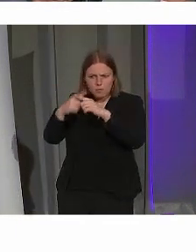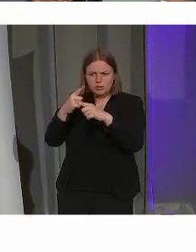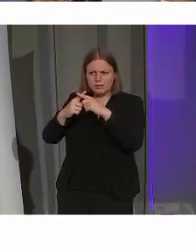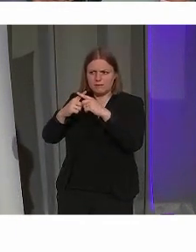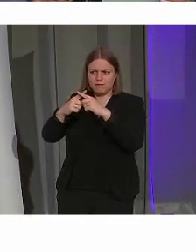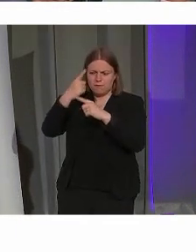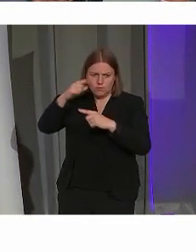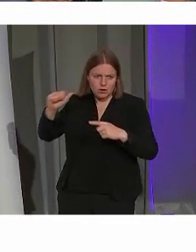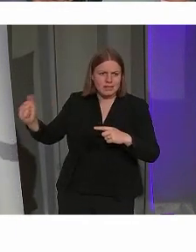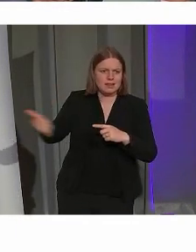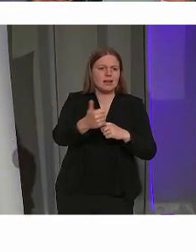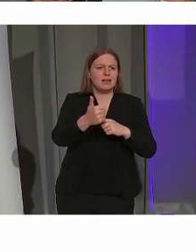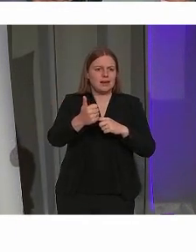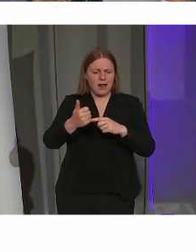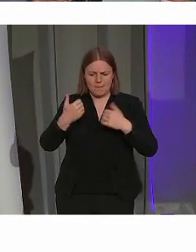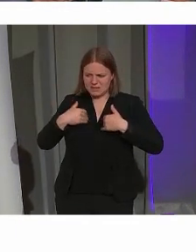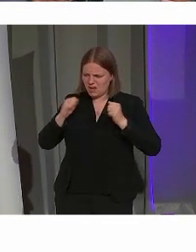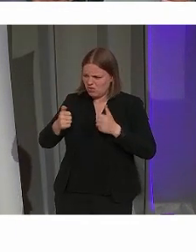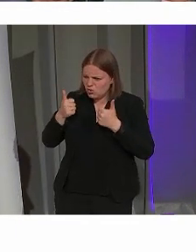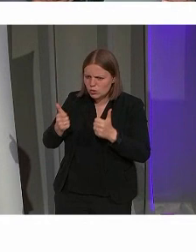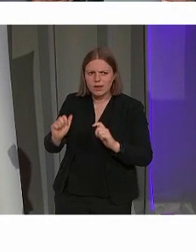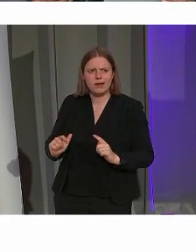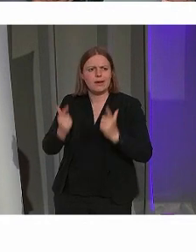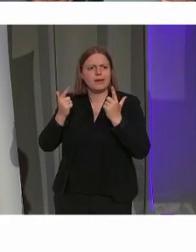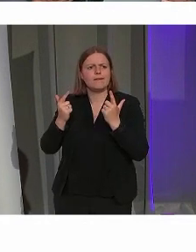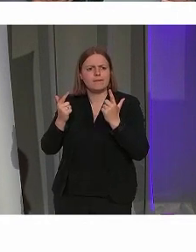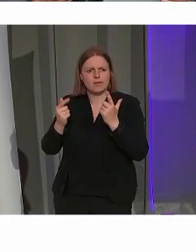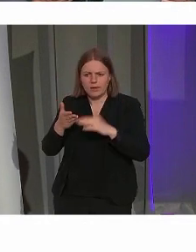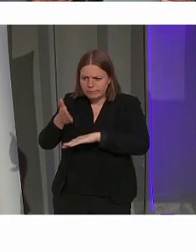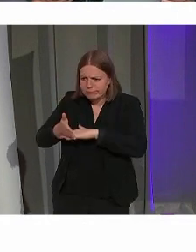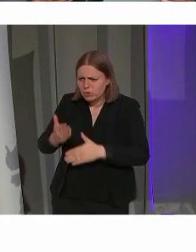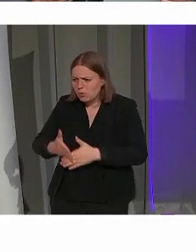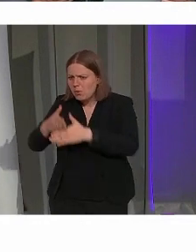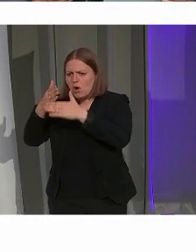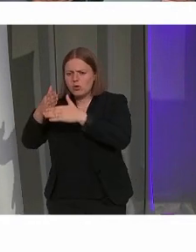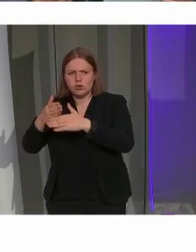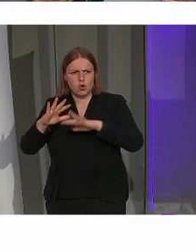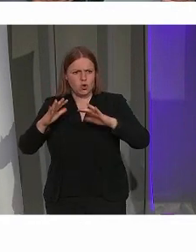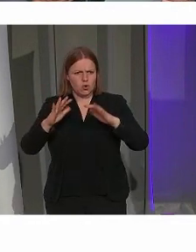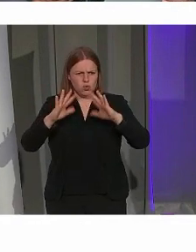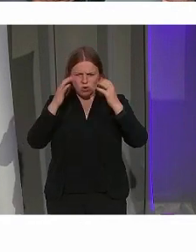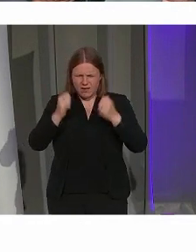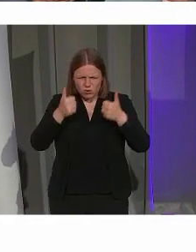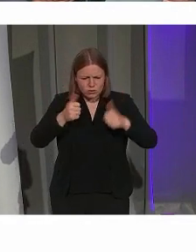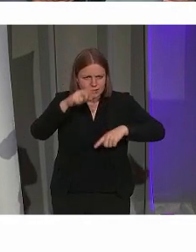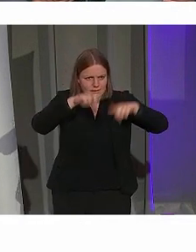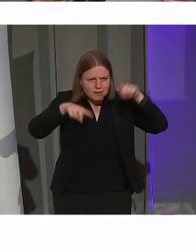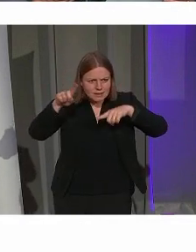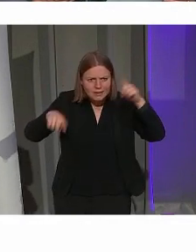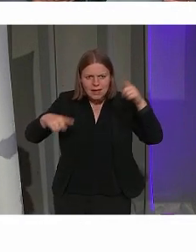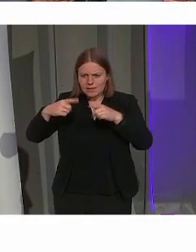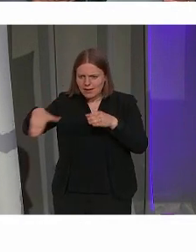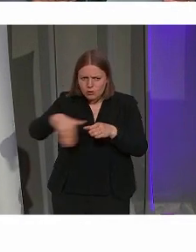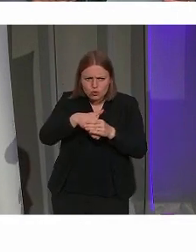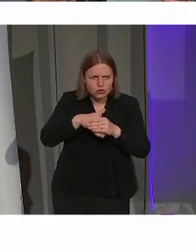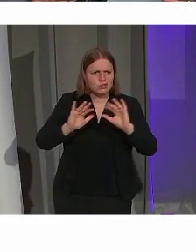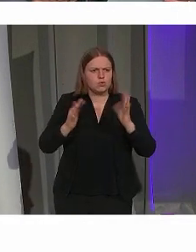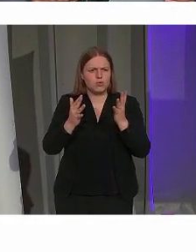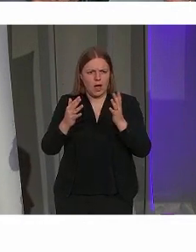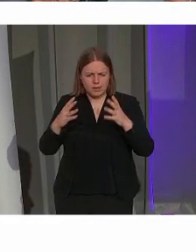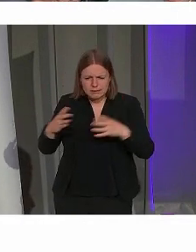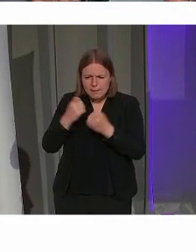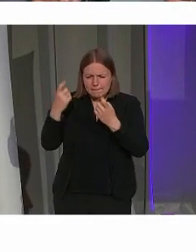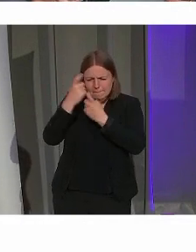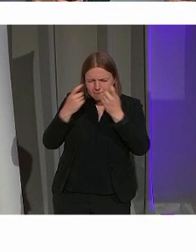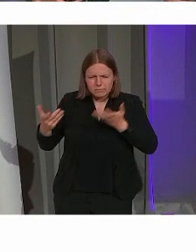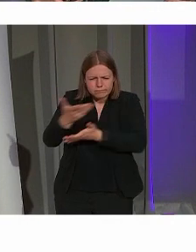de gebruikers gaan bouwen. De levenskwaliteit is hierin heel belangrijk en daarin is